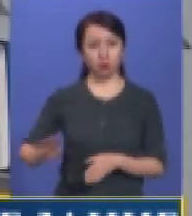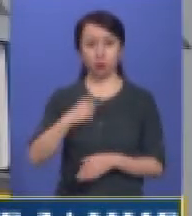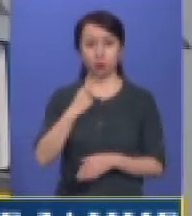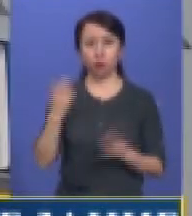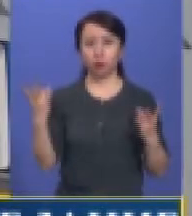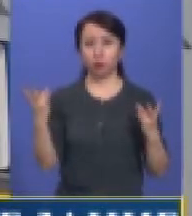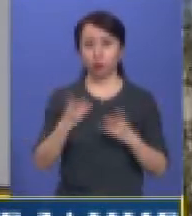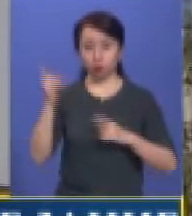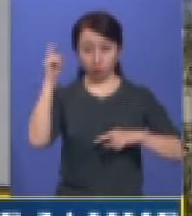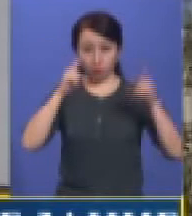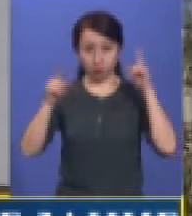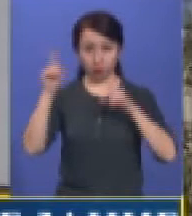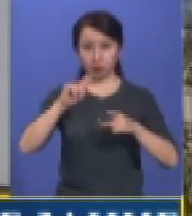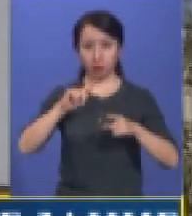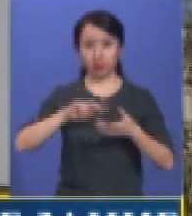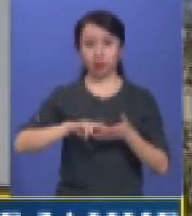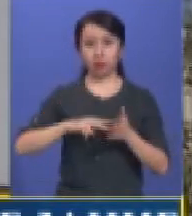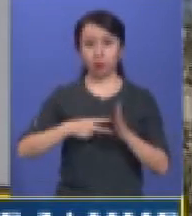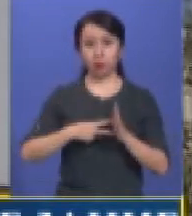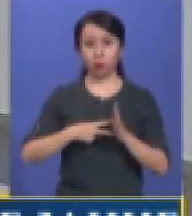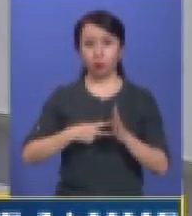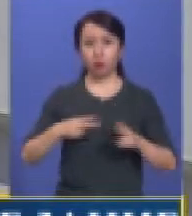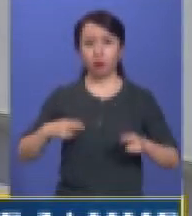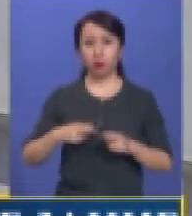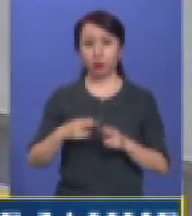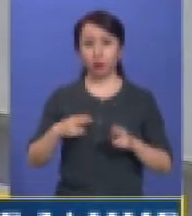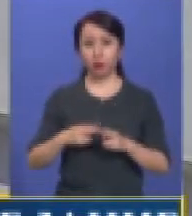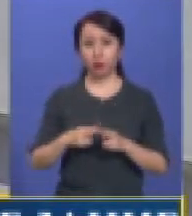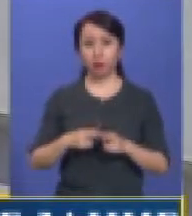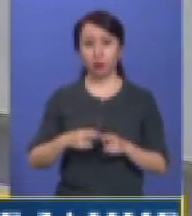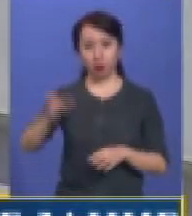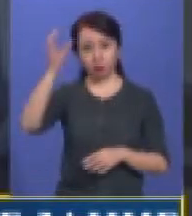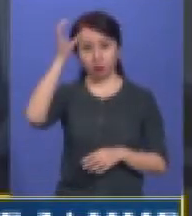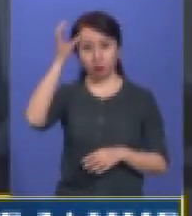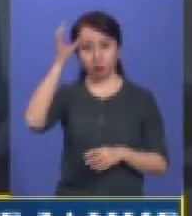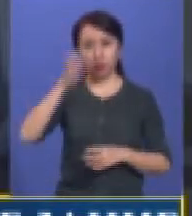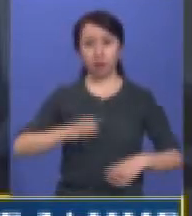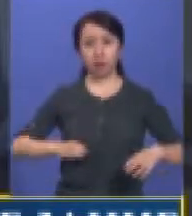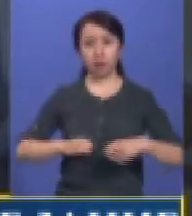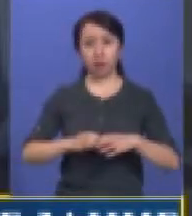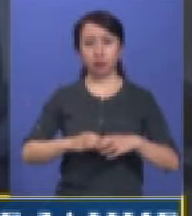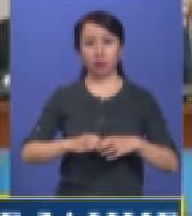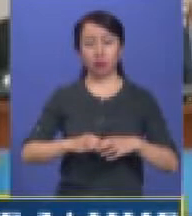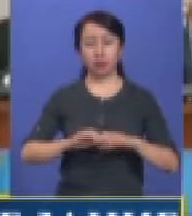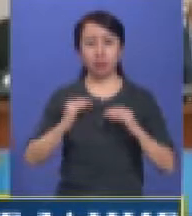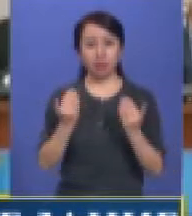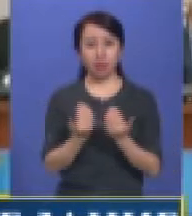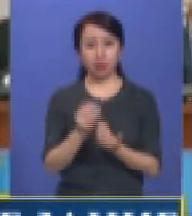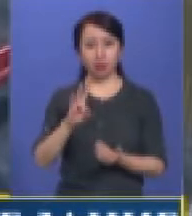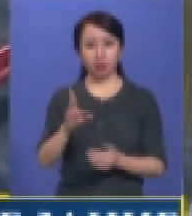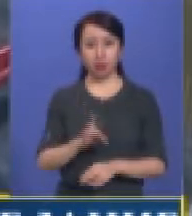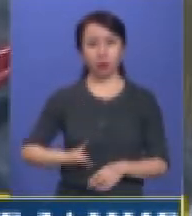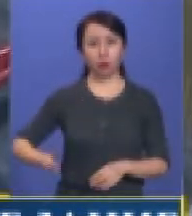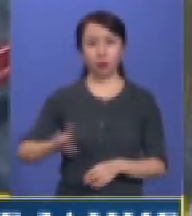заявил о необходимости разработки системных мер по преодолению негативной тенденции образования замкнутых этнических районов и